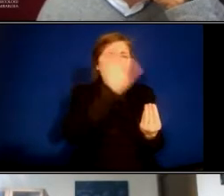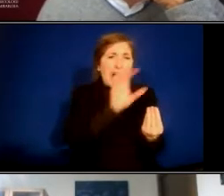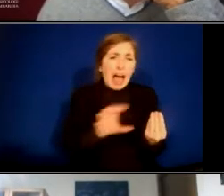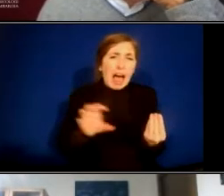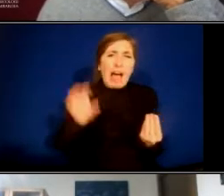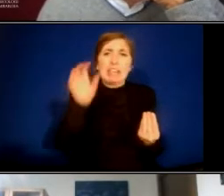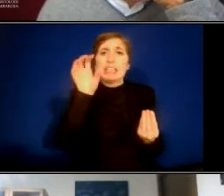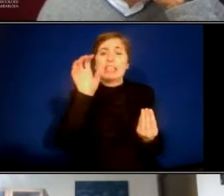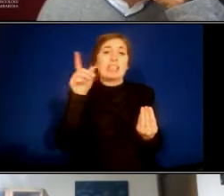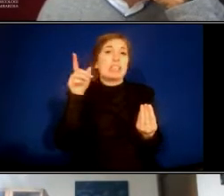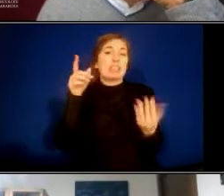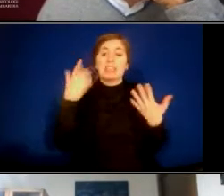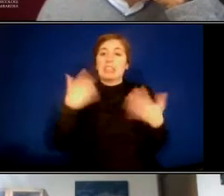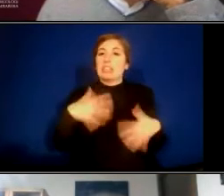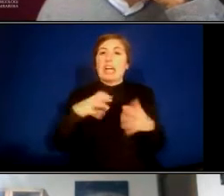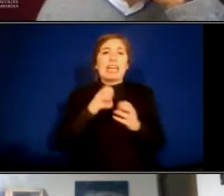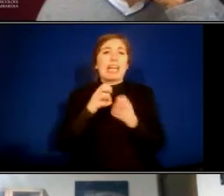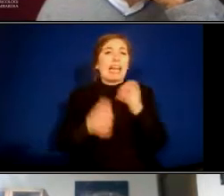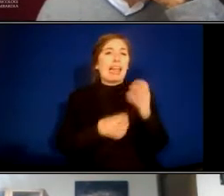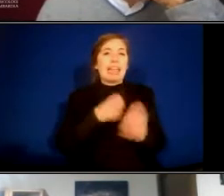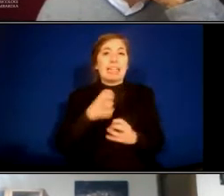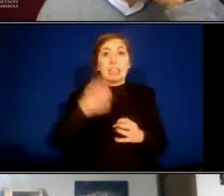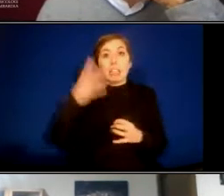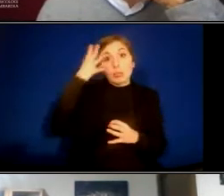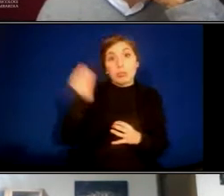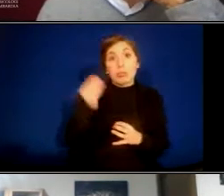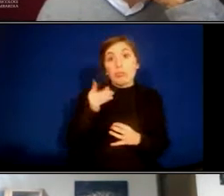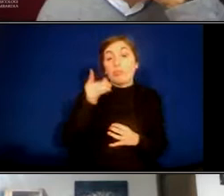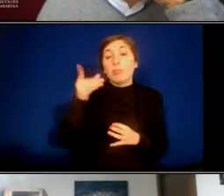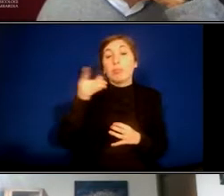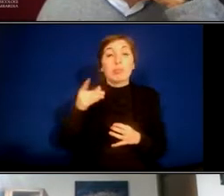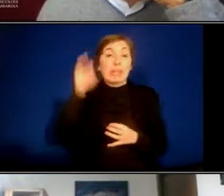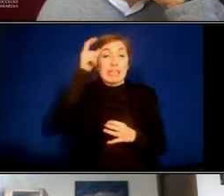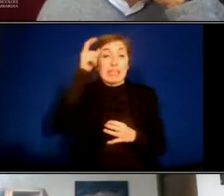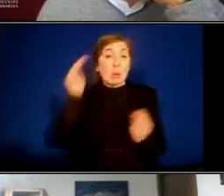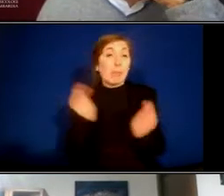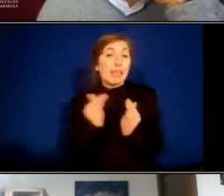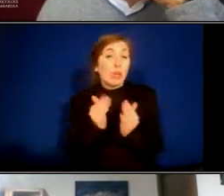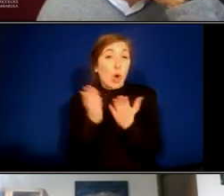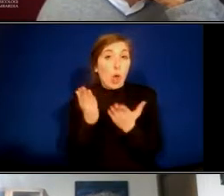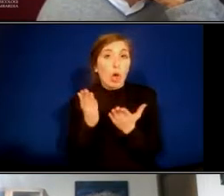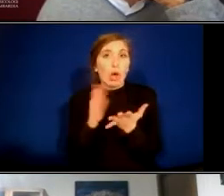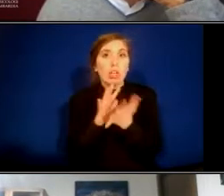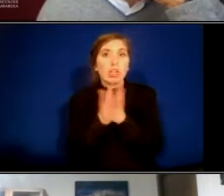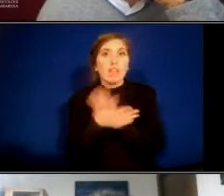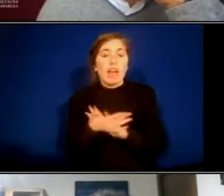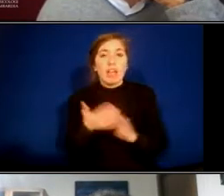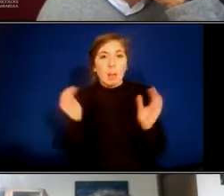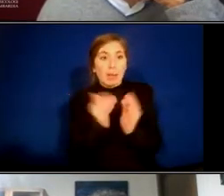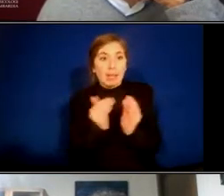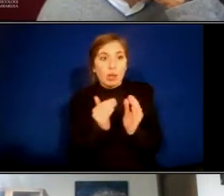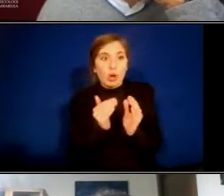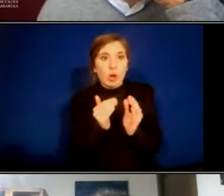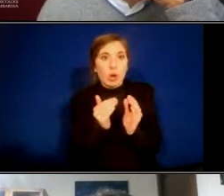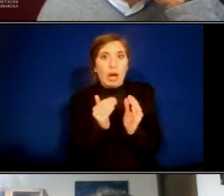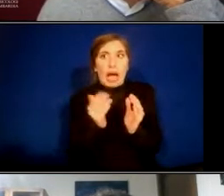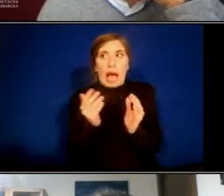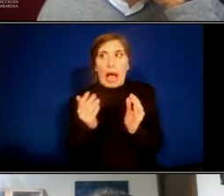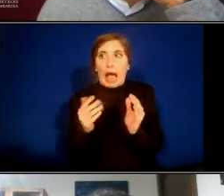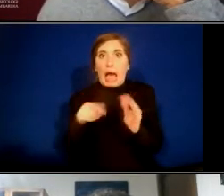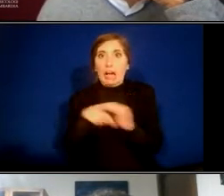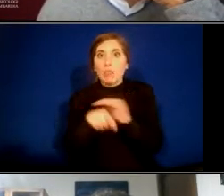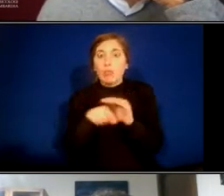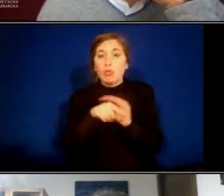paese piccolissimo, appunto, un rapporto di accoglienza rifugiati per numero di abitanti che è elevatissimo,